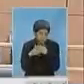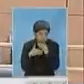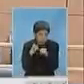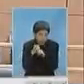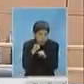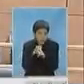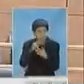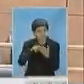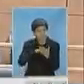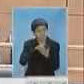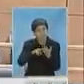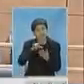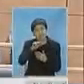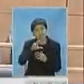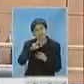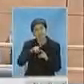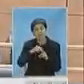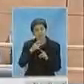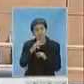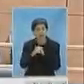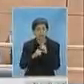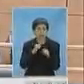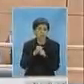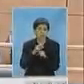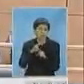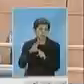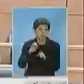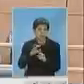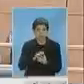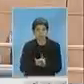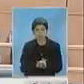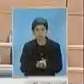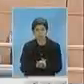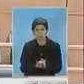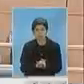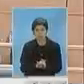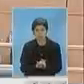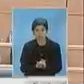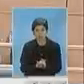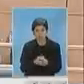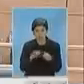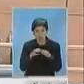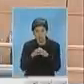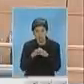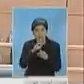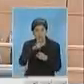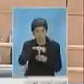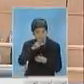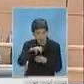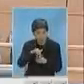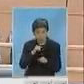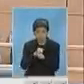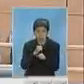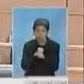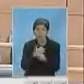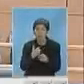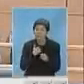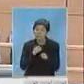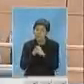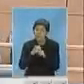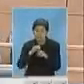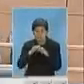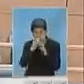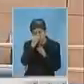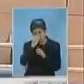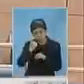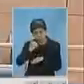เลยมาถึงการเลือกตั้ง 23ธันวาคม2550พรรคพลังประชาชนลงเลือกตั้งนายสมัครสุนทรเวชเป็น